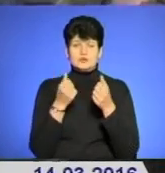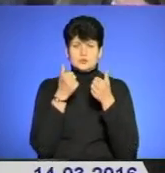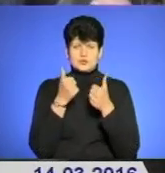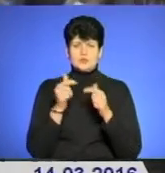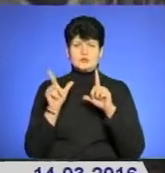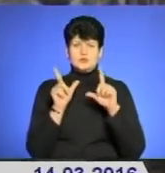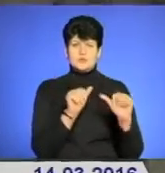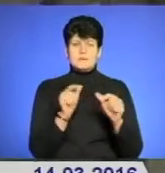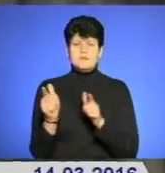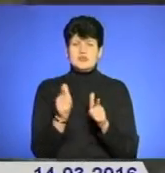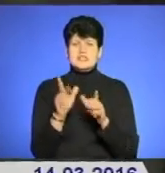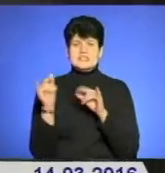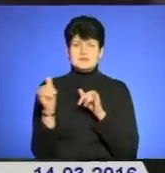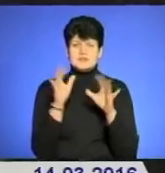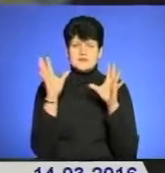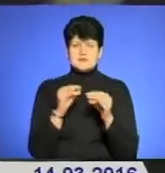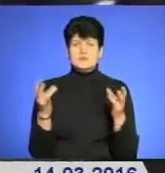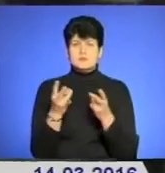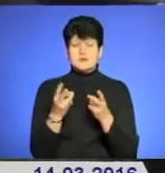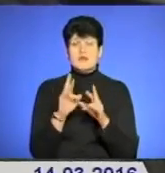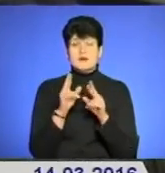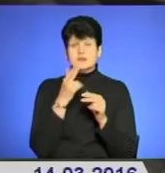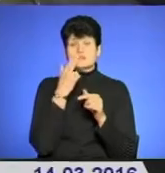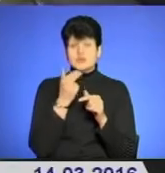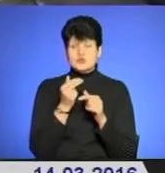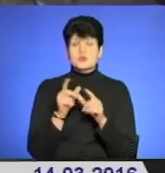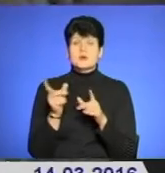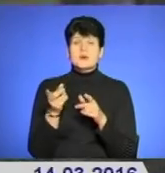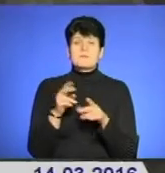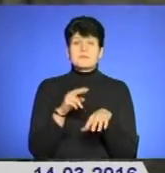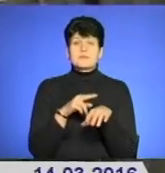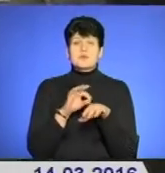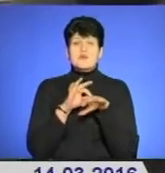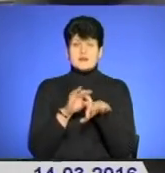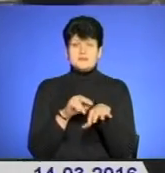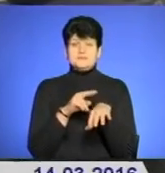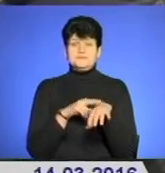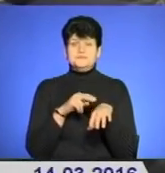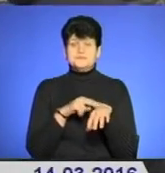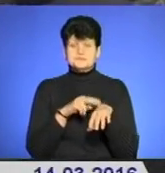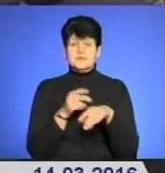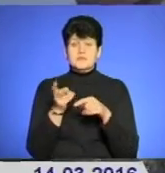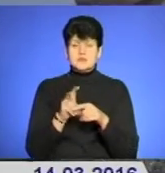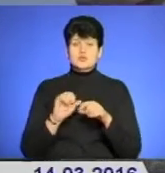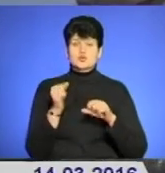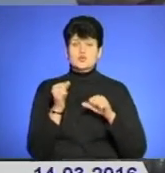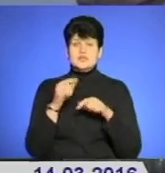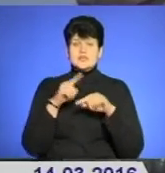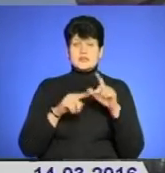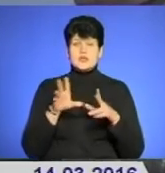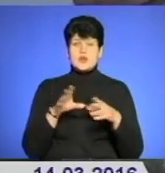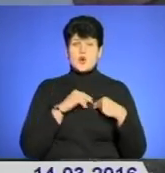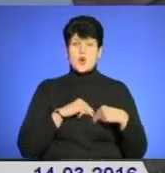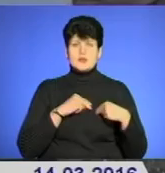підготовлені та забезпечені усім необхідним. Як і зазвичай, провести правоохоронців прийшли керівники та колеги по роботі, друзі та рідні. Більшість